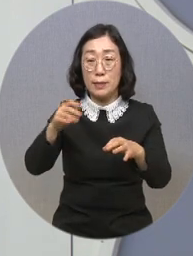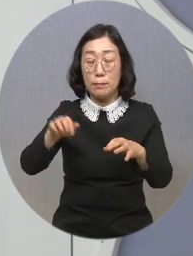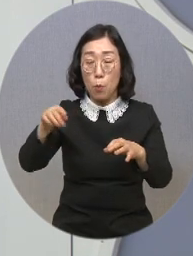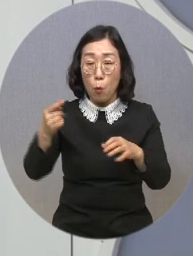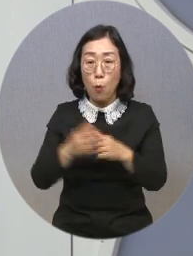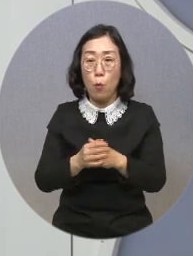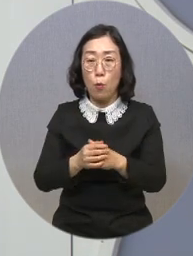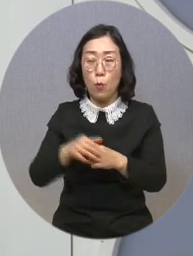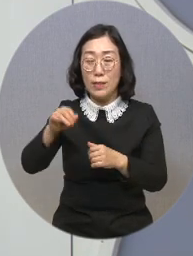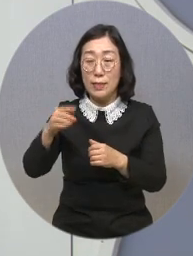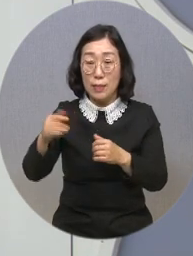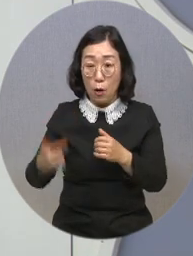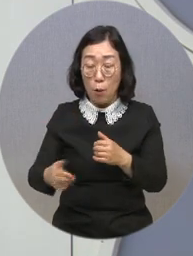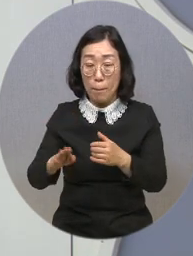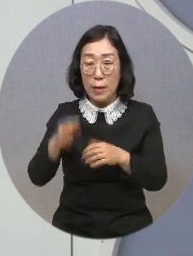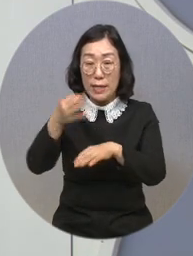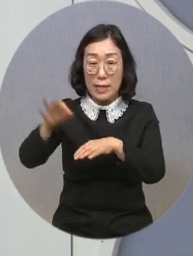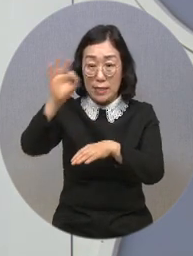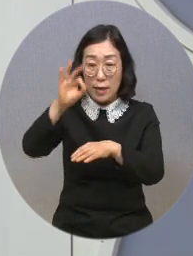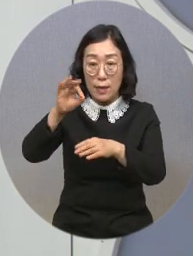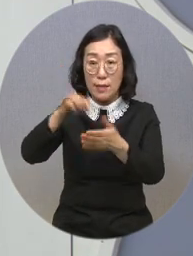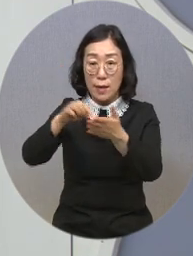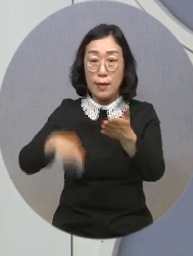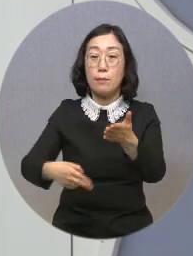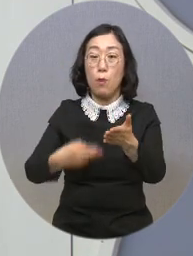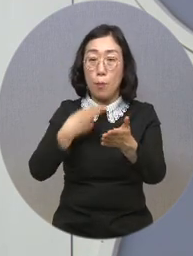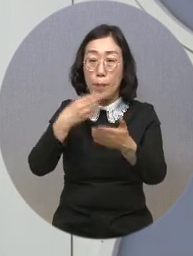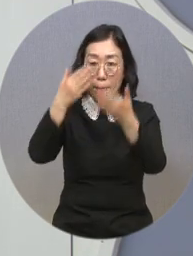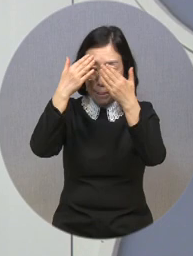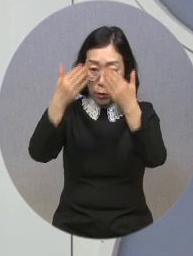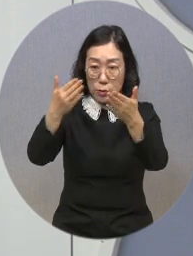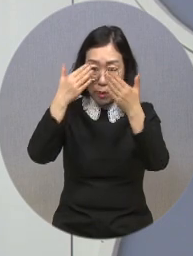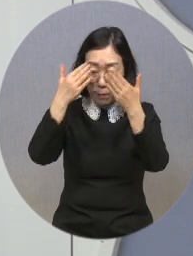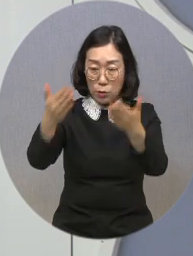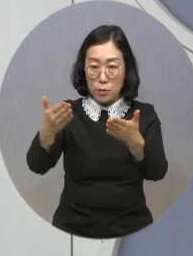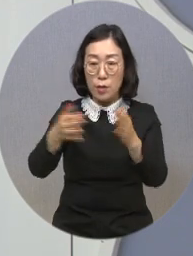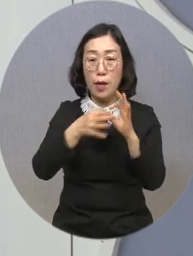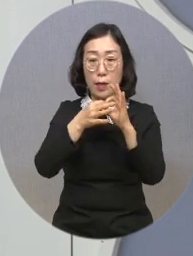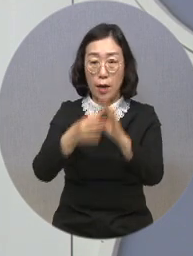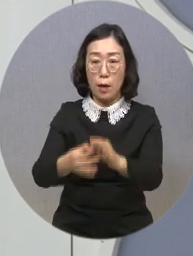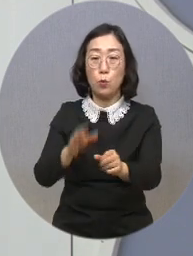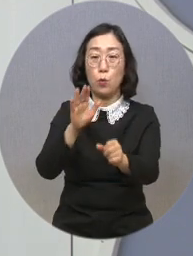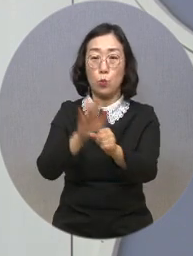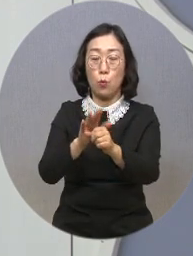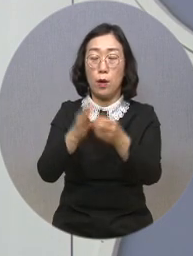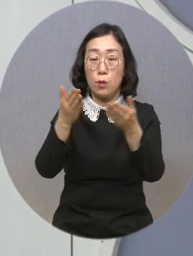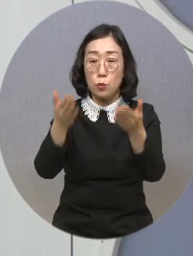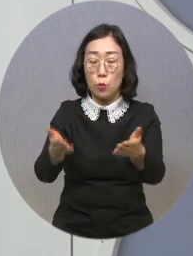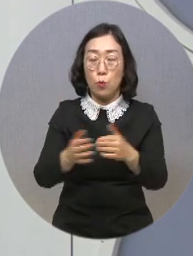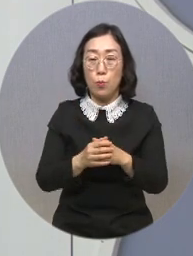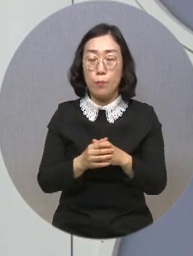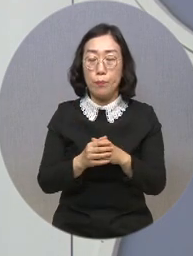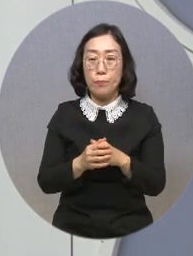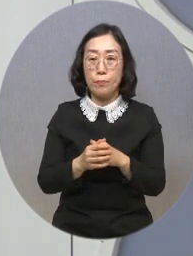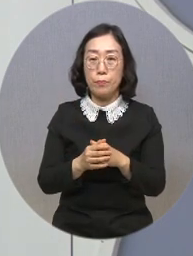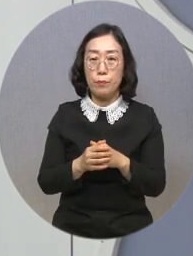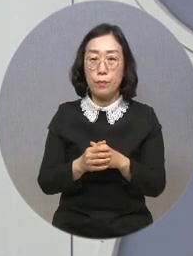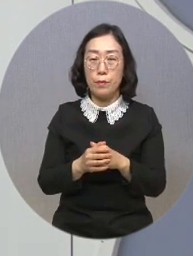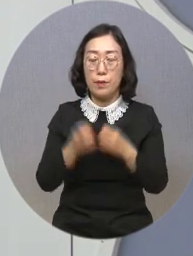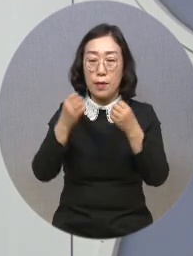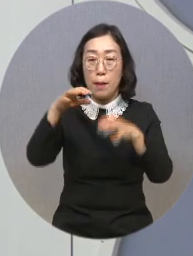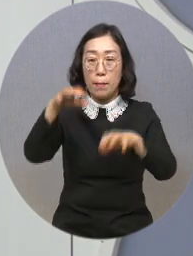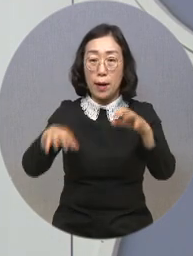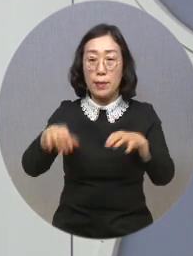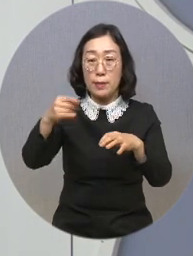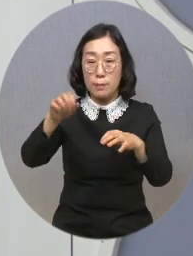이자에 대한 세금을 내지 않아도 된다 하는 거를 계속 실현해 드렸고요. 그다음에 가보니까 새마을금고와